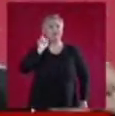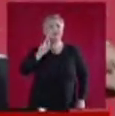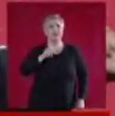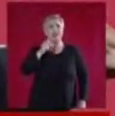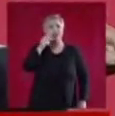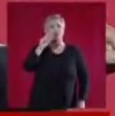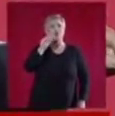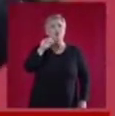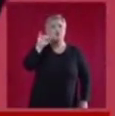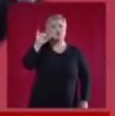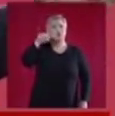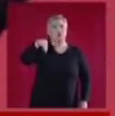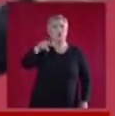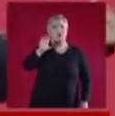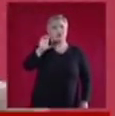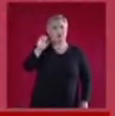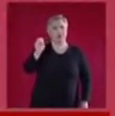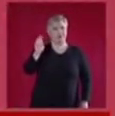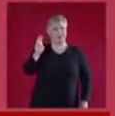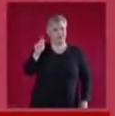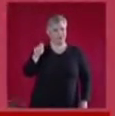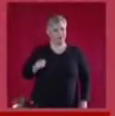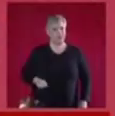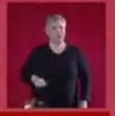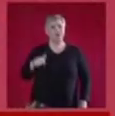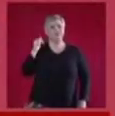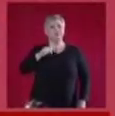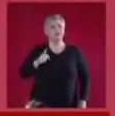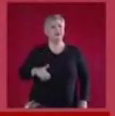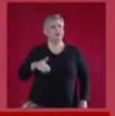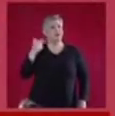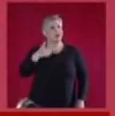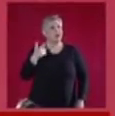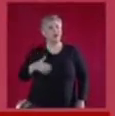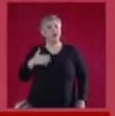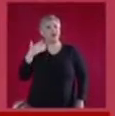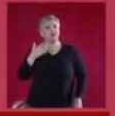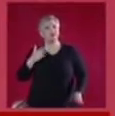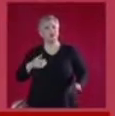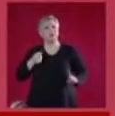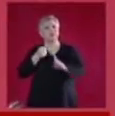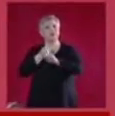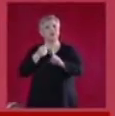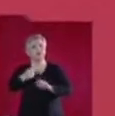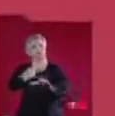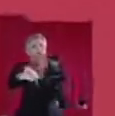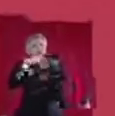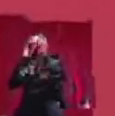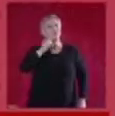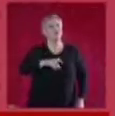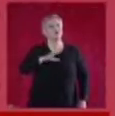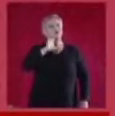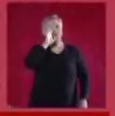παρόν η κωνσταντίνα η κούνεβα να δώσει το παρόν των δυνάμεων της εργασίας τη μεγάλη